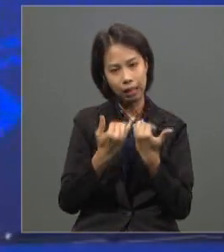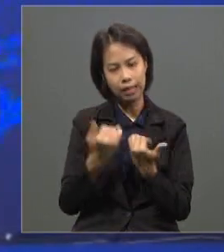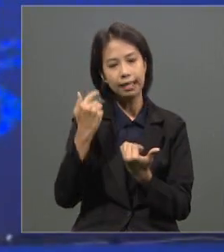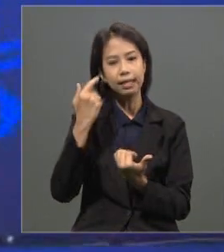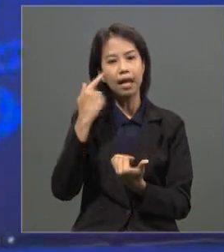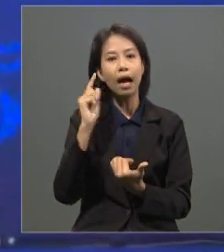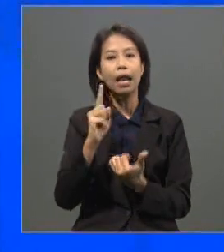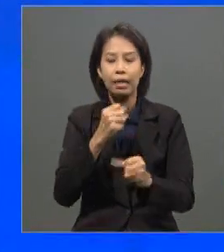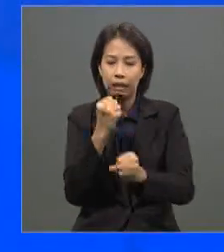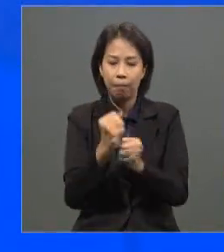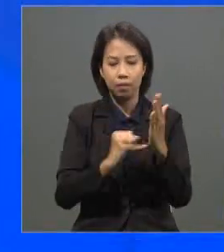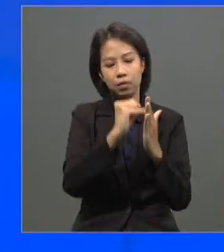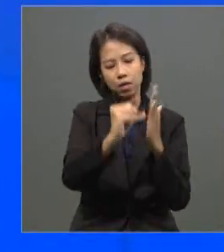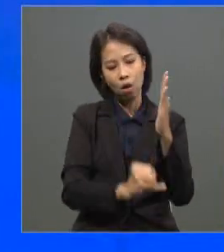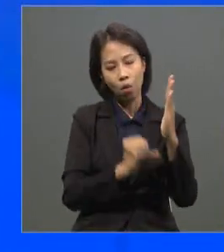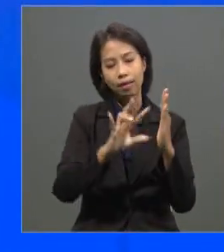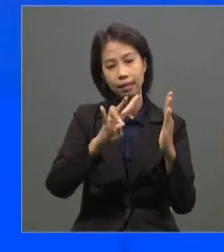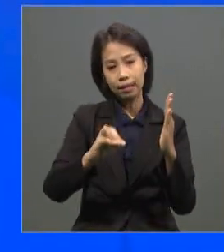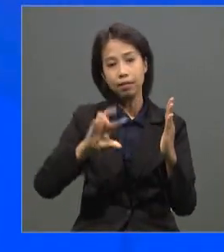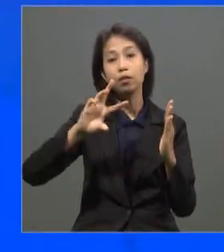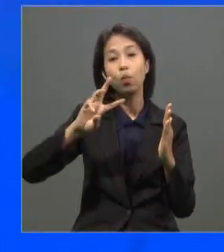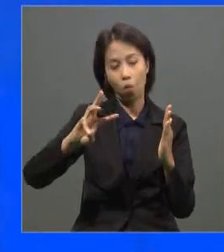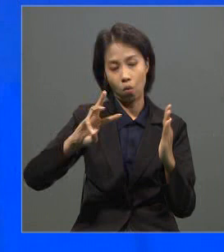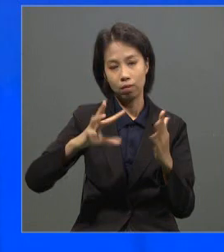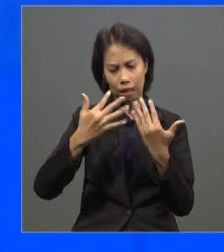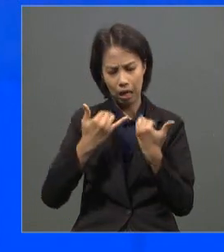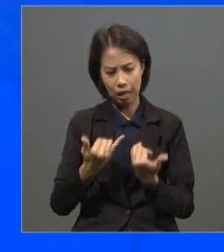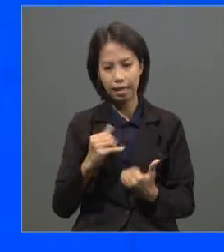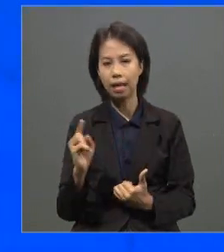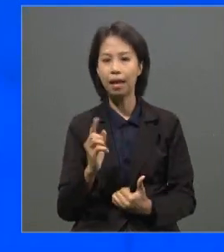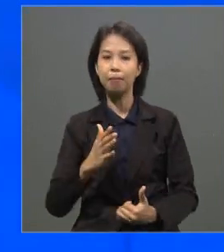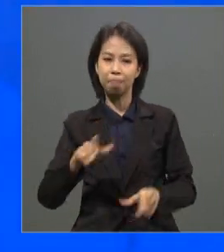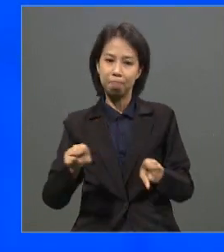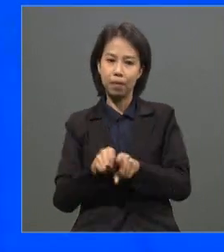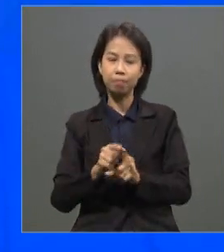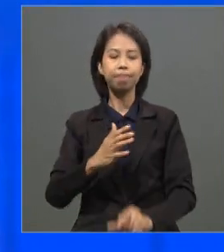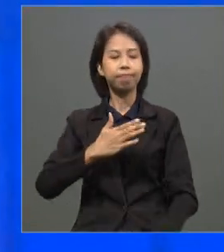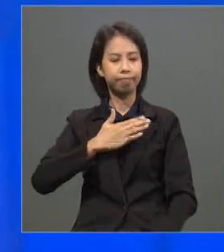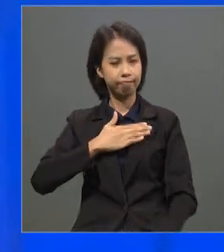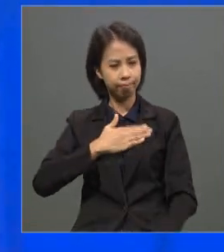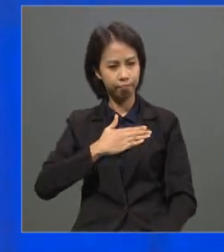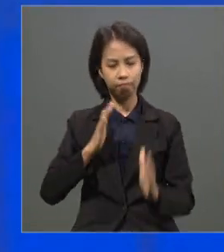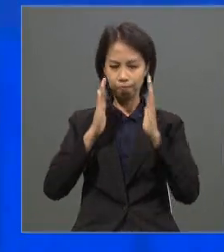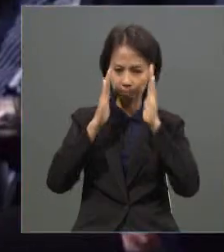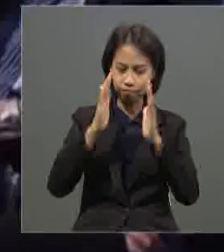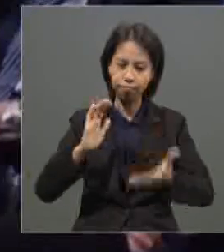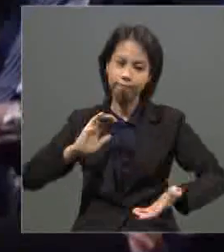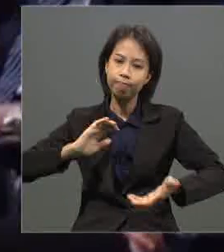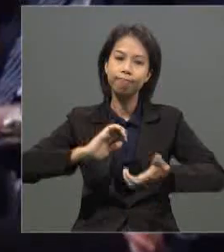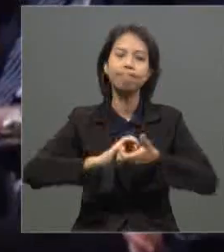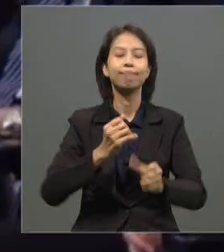Good 76จังหวัด 76คำมั่นสัญญาเพื่อเป็นการแสดงเจตจำนงในการร่วมมือกันอย่างเป็น